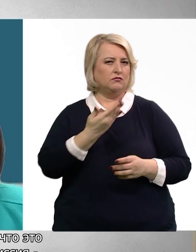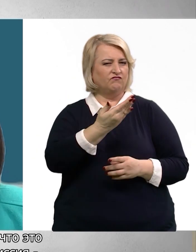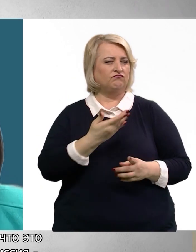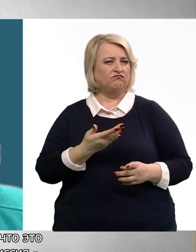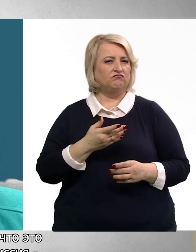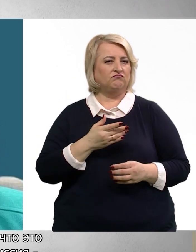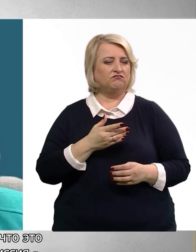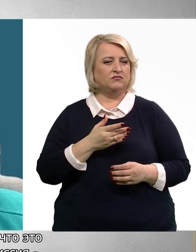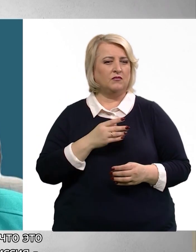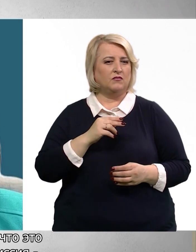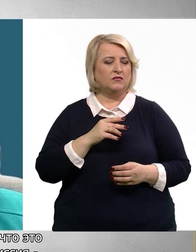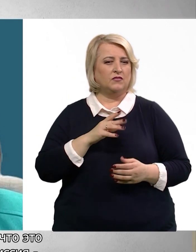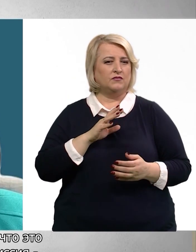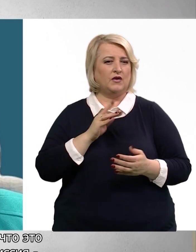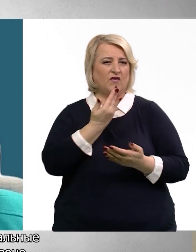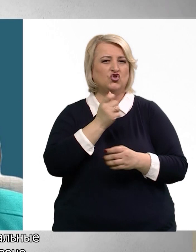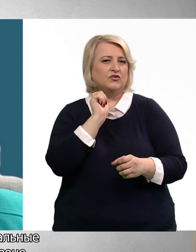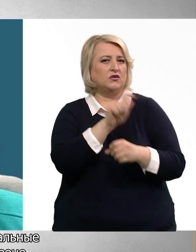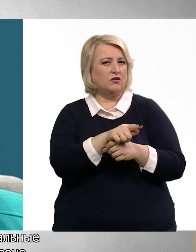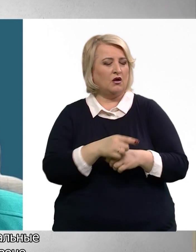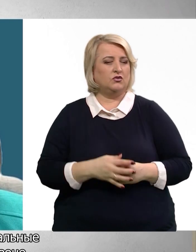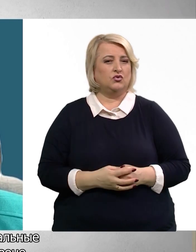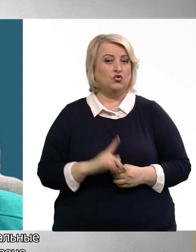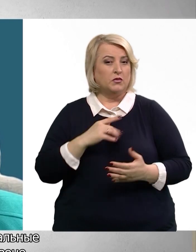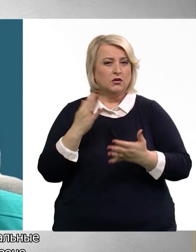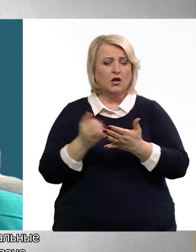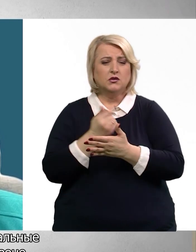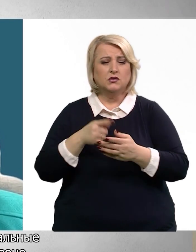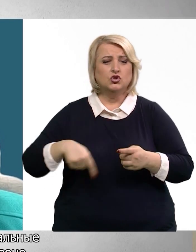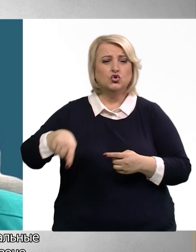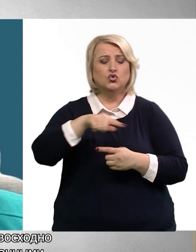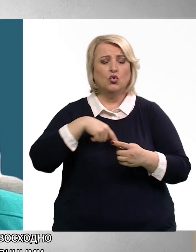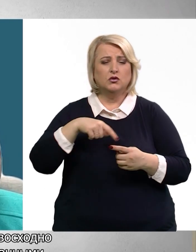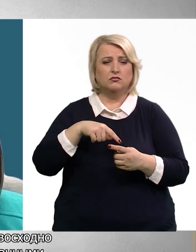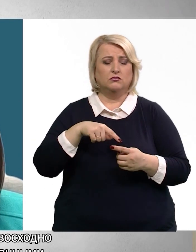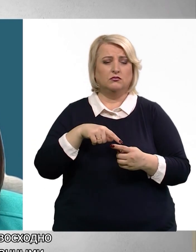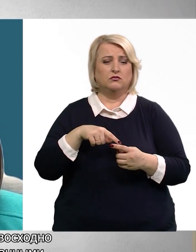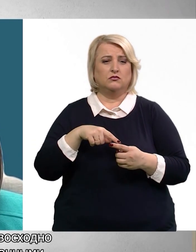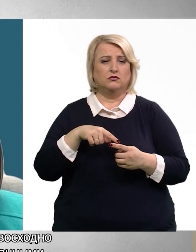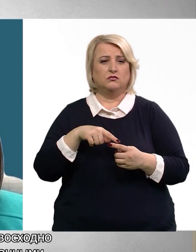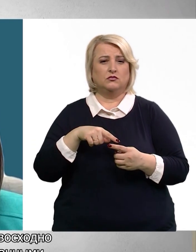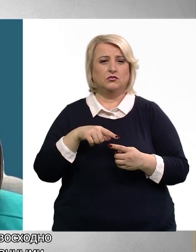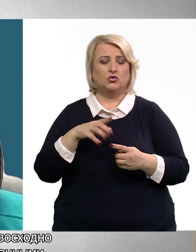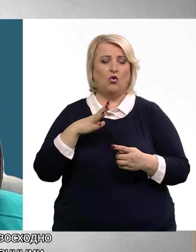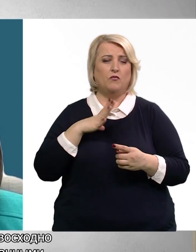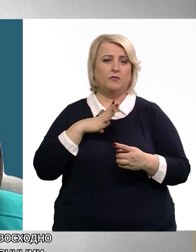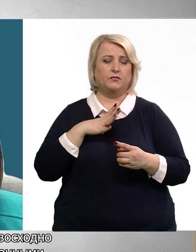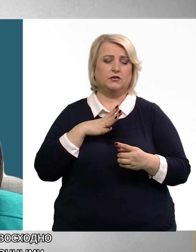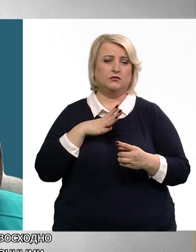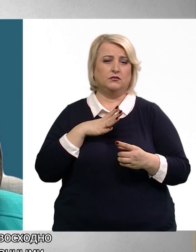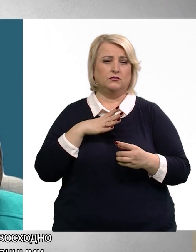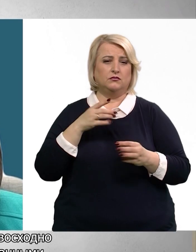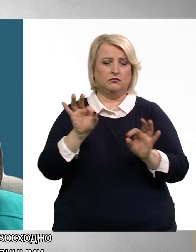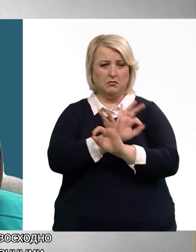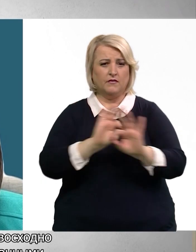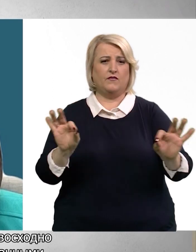adevărată misiune cu multă încărcătură să descoperi zona de geniu a copiilor și atunci ei în această zonă să fie perfect